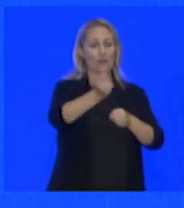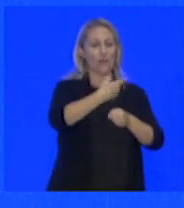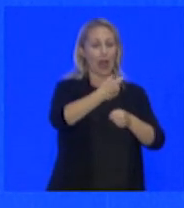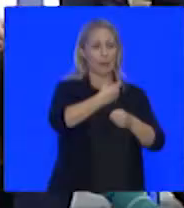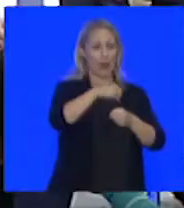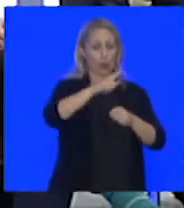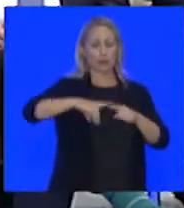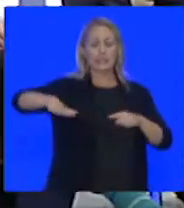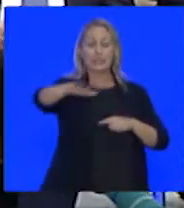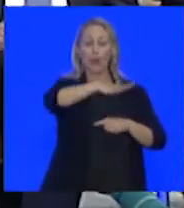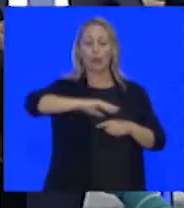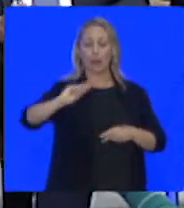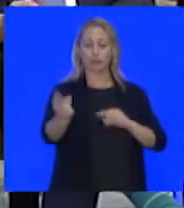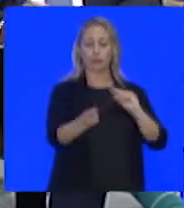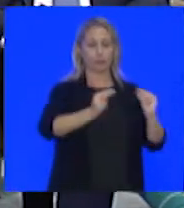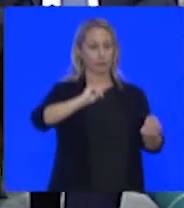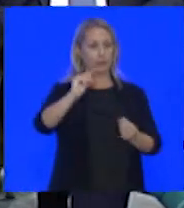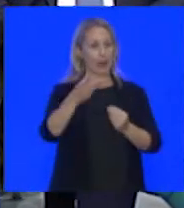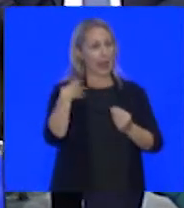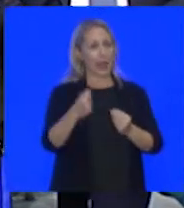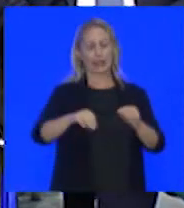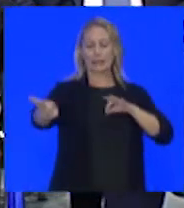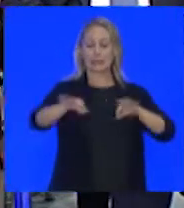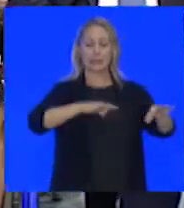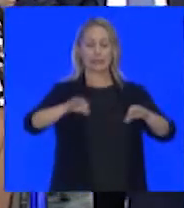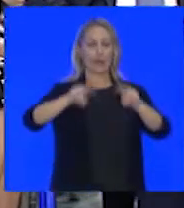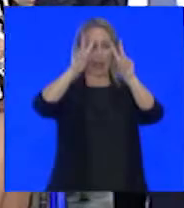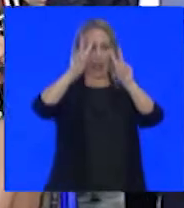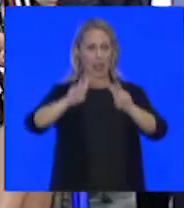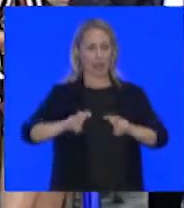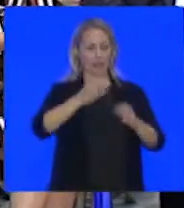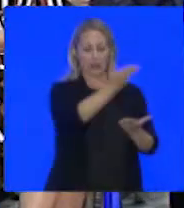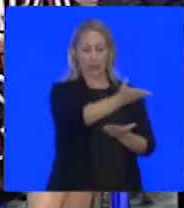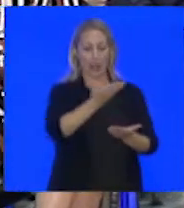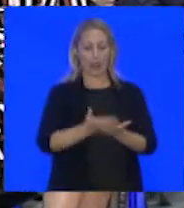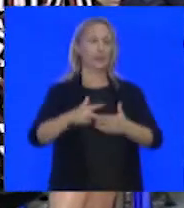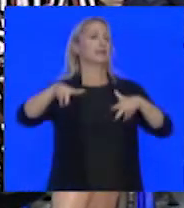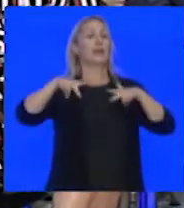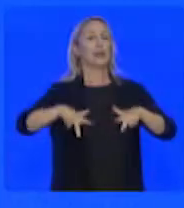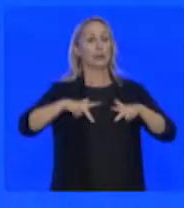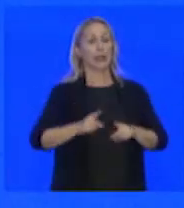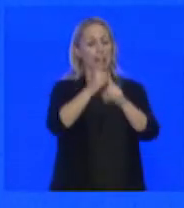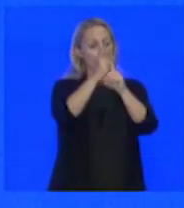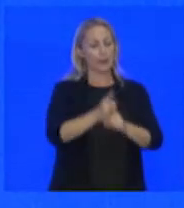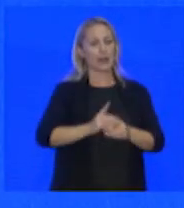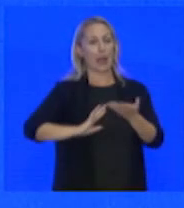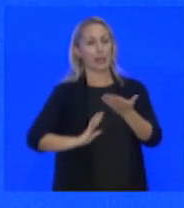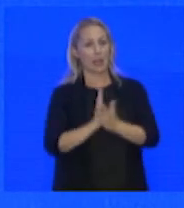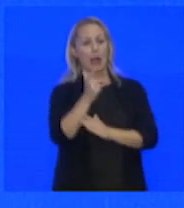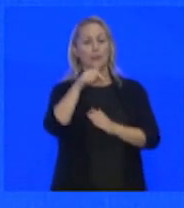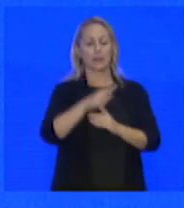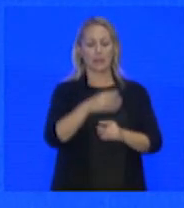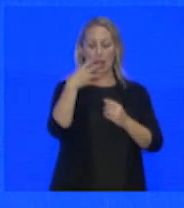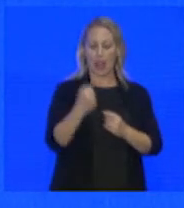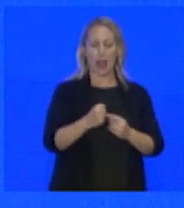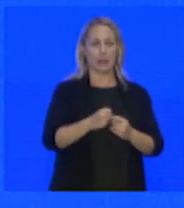Ελλάδα. Τα επενδυτικά σχέδια βρίσκονται ήδη στα χέρια των Υπουργείων Οικονομικών και Ανάπτυξης. Αφορούν